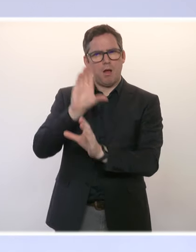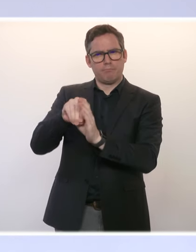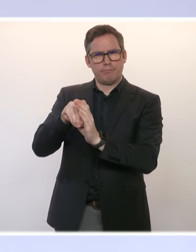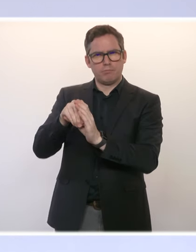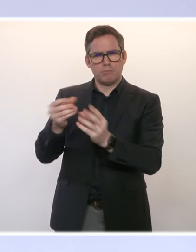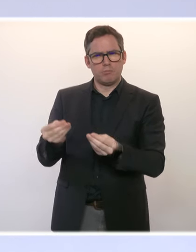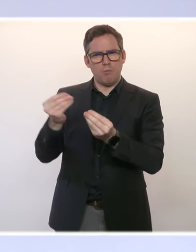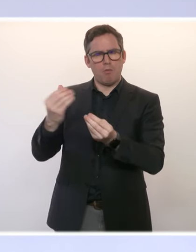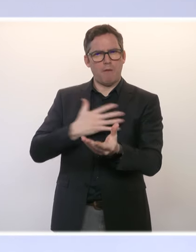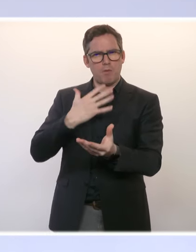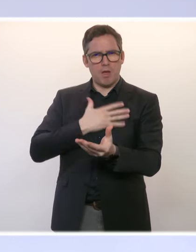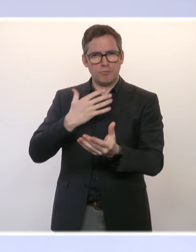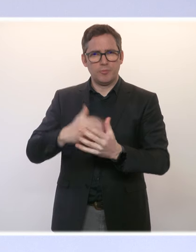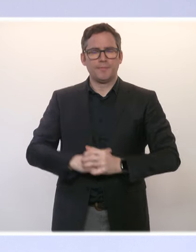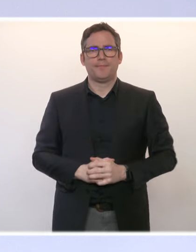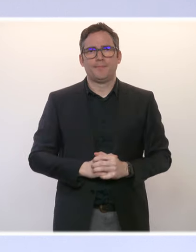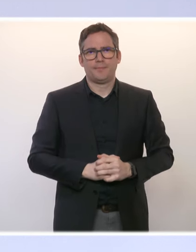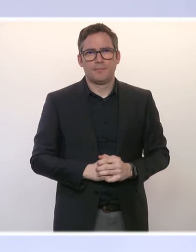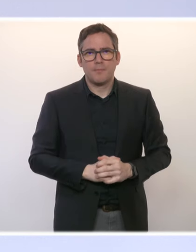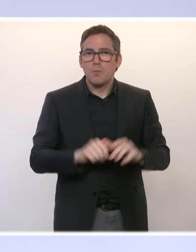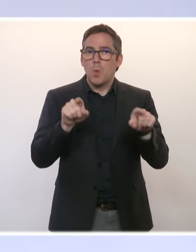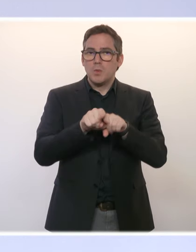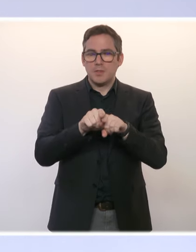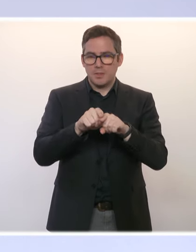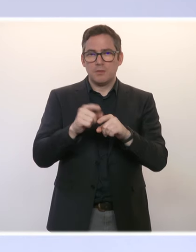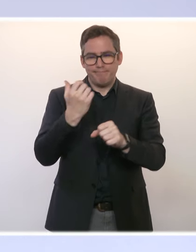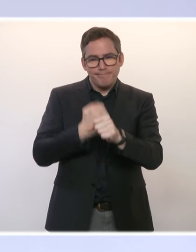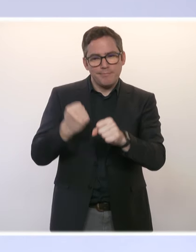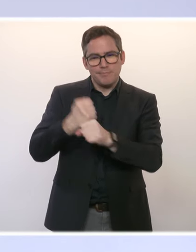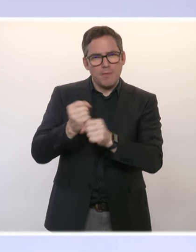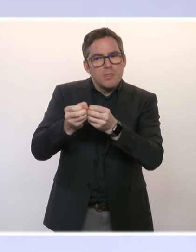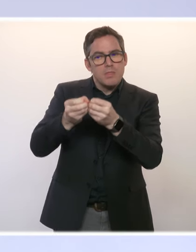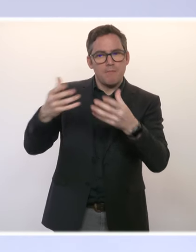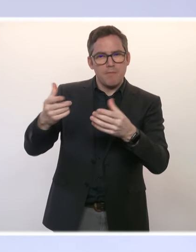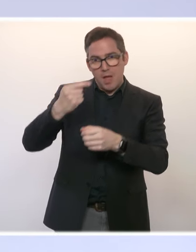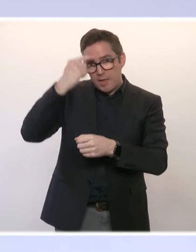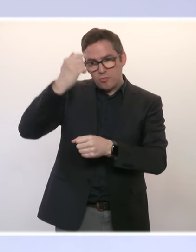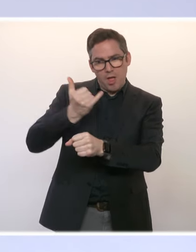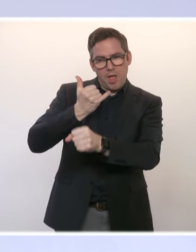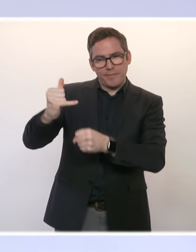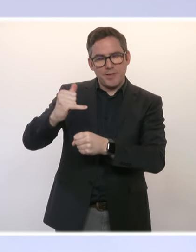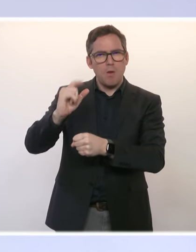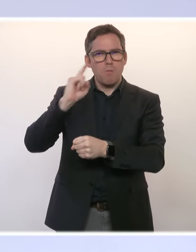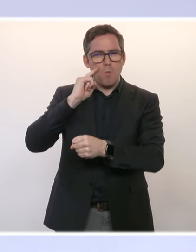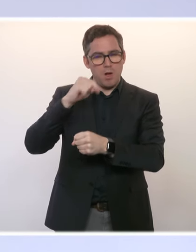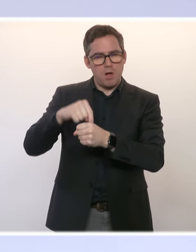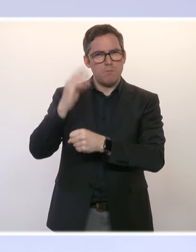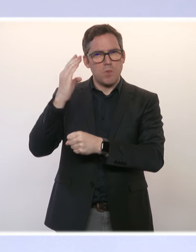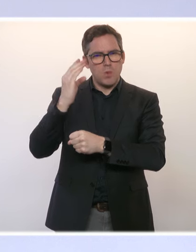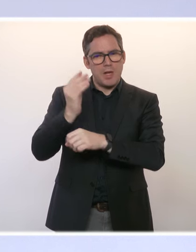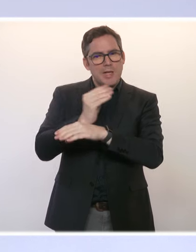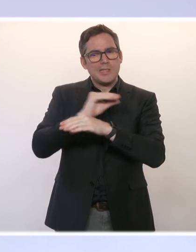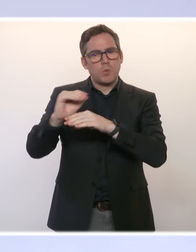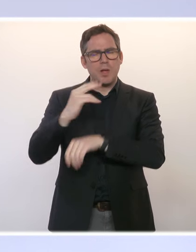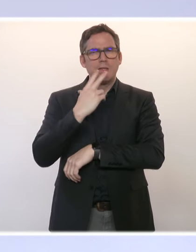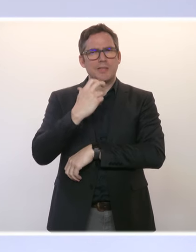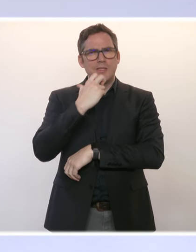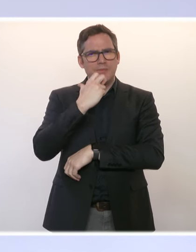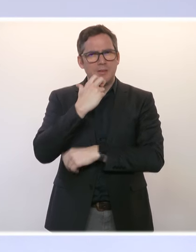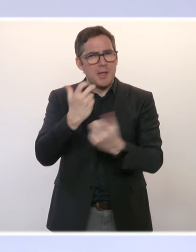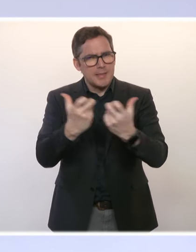de l'Intérieur. Et également le développement de l'intelligence artificielle, notamment dans le cadre de la sécurité civile, par exemple, pour détecter